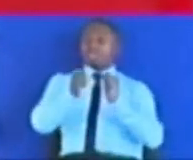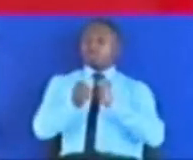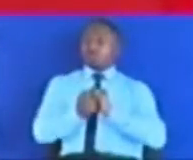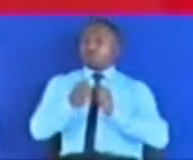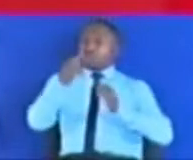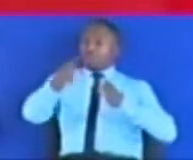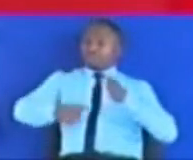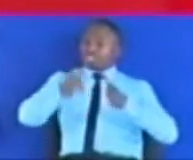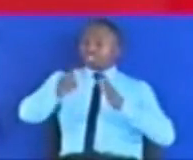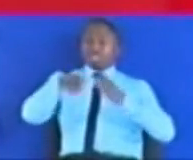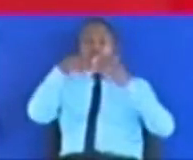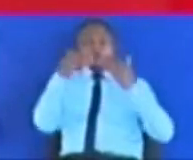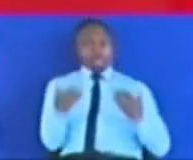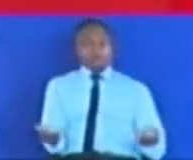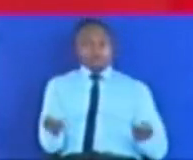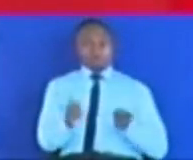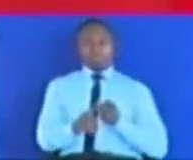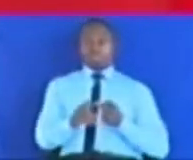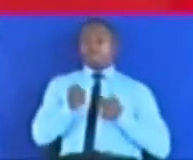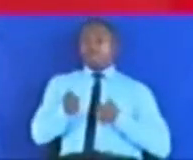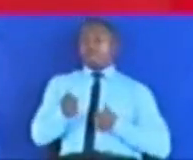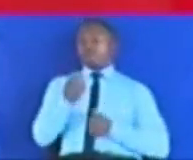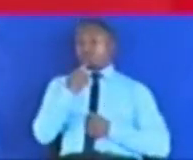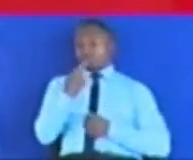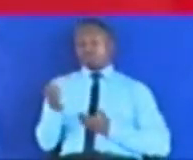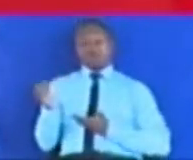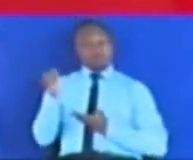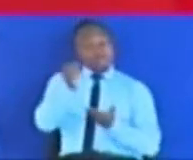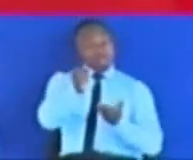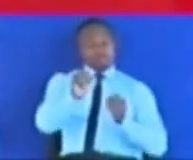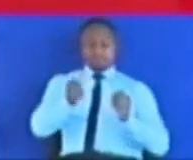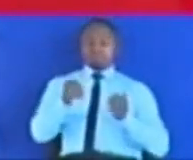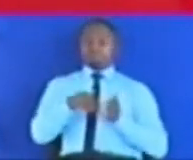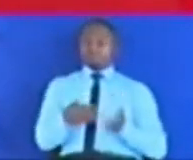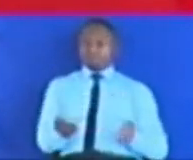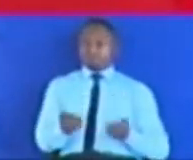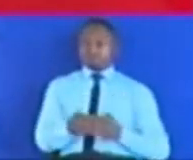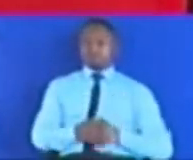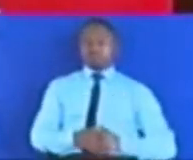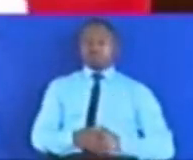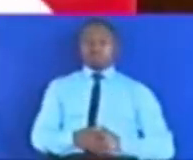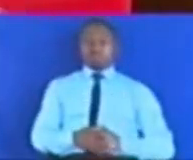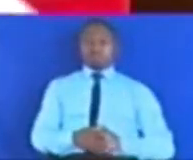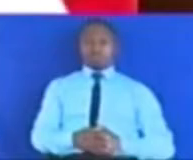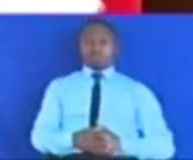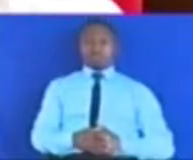mashine haipo na iliahidiwa kupeleka. Nilikuwa nampa taarifa mchangiaji.